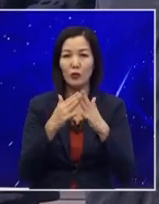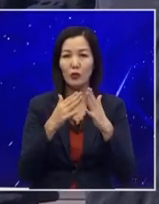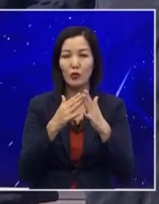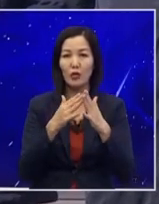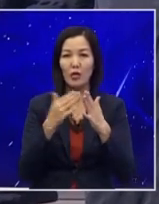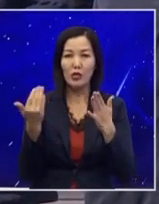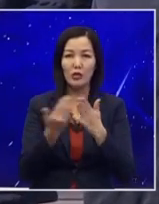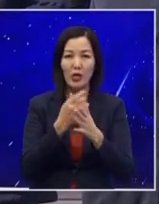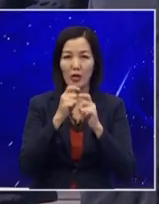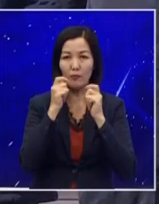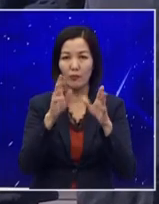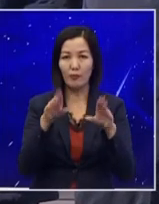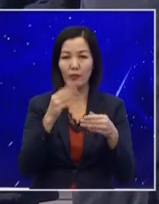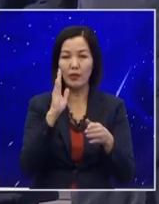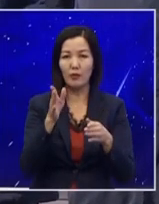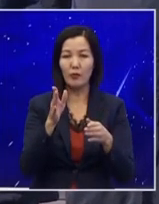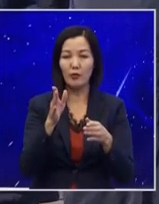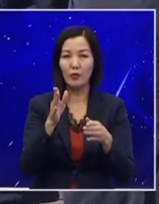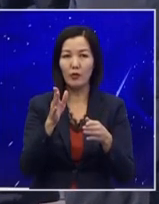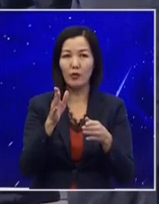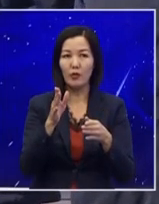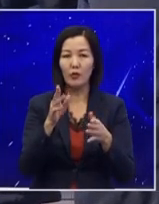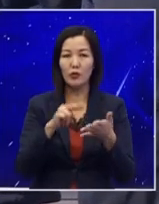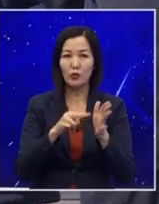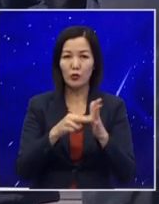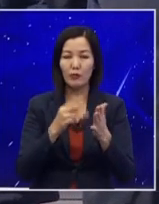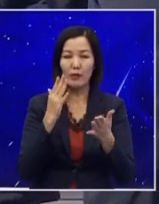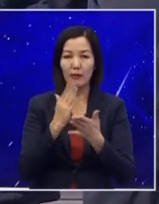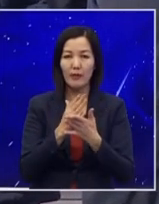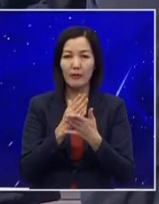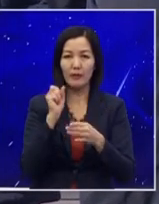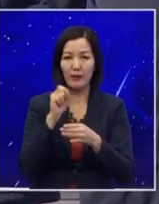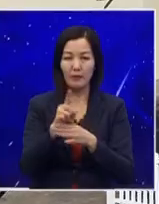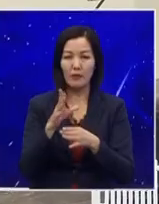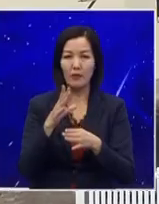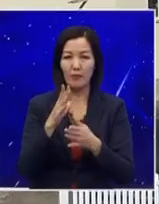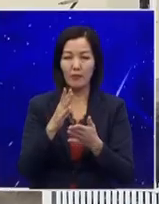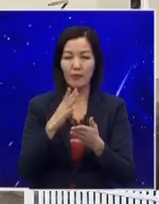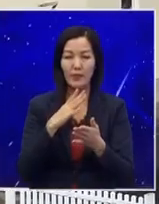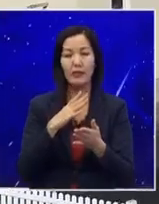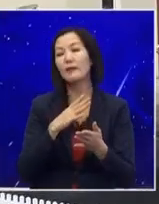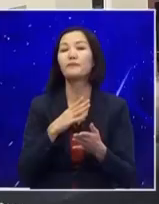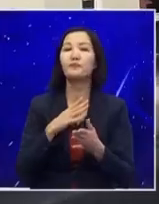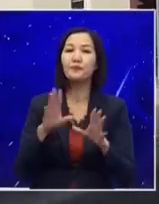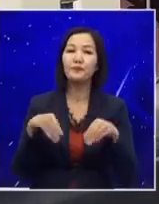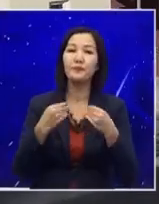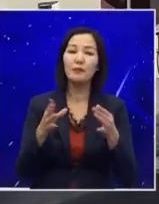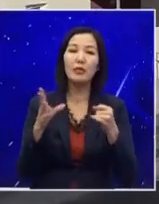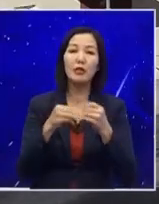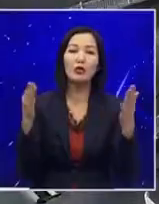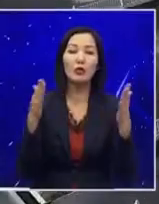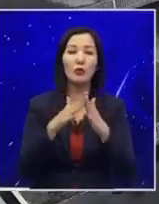тапсырды. Облыс әкімі Баталов Амандық Абсалтымызға біз сондай тапсырма қойып отыр. Қолданысқа беріліп жатқан коттедж